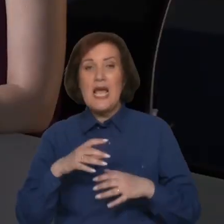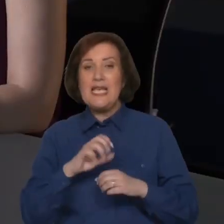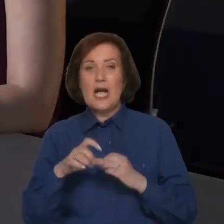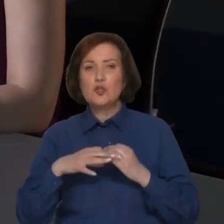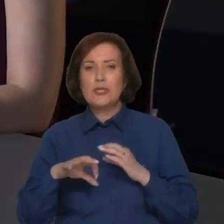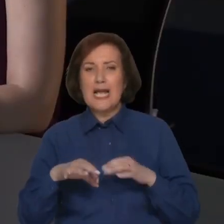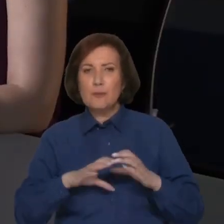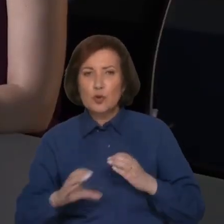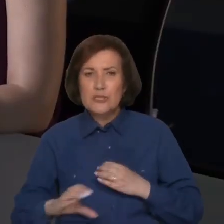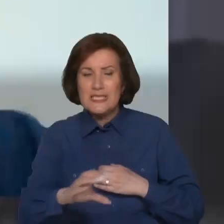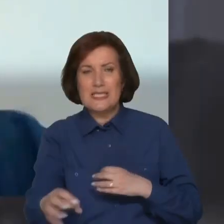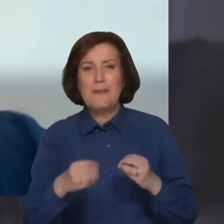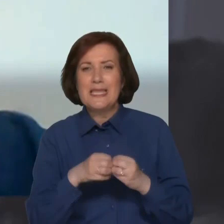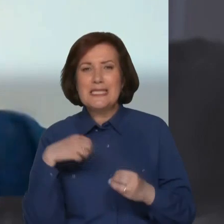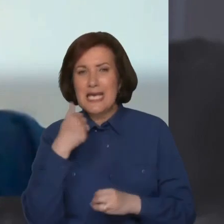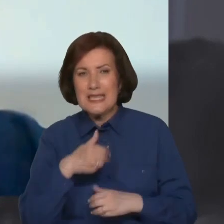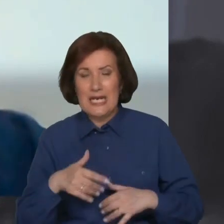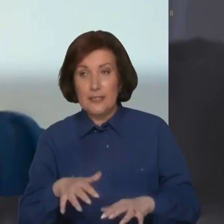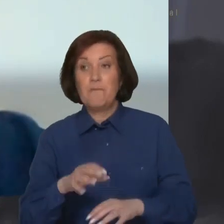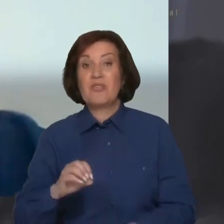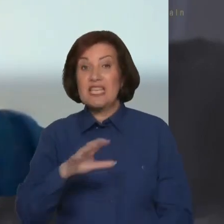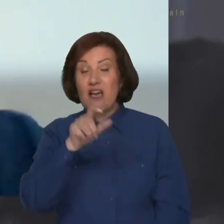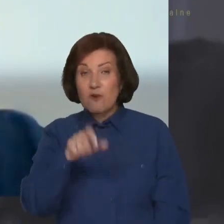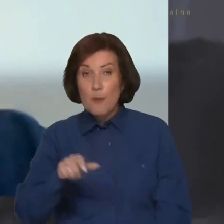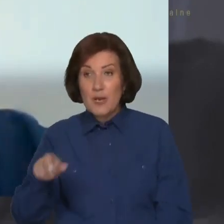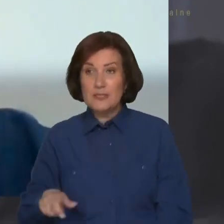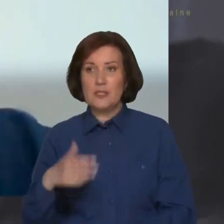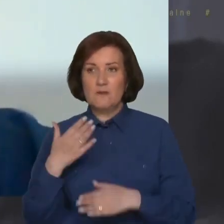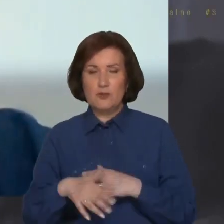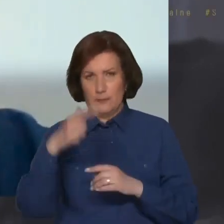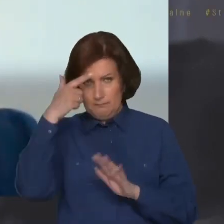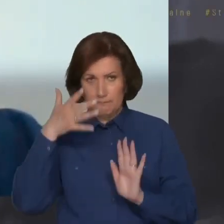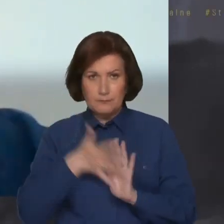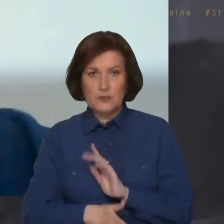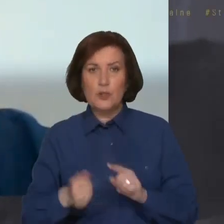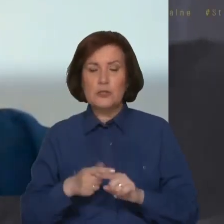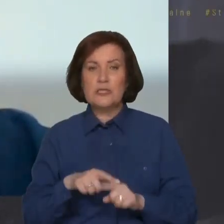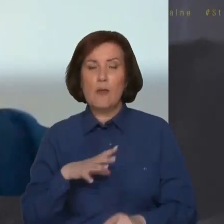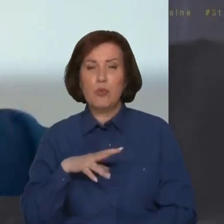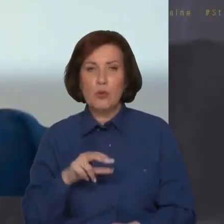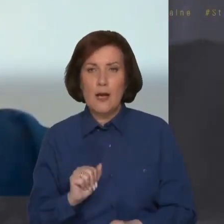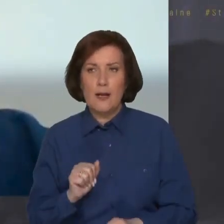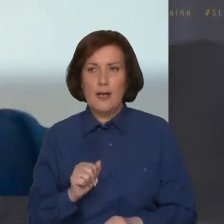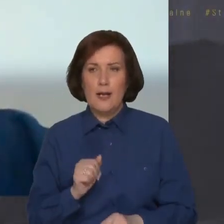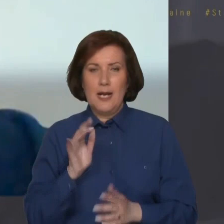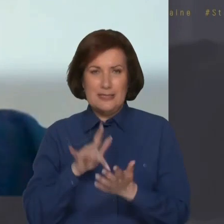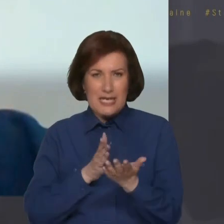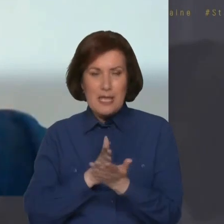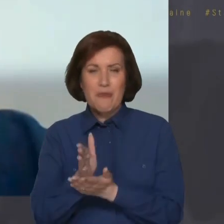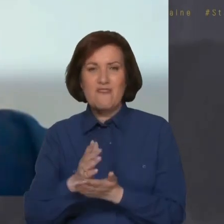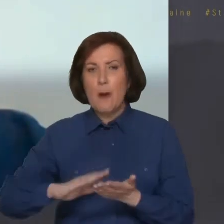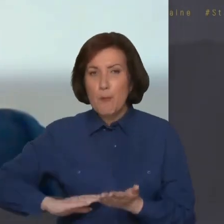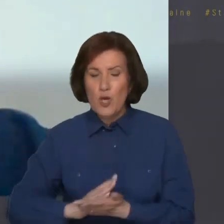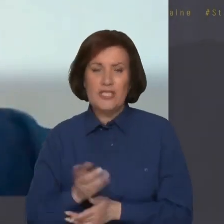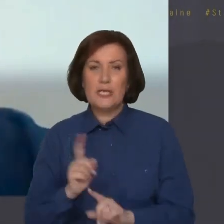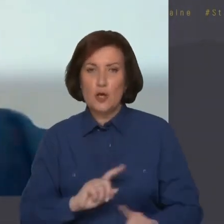газотранспортну систему понад десятиліття. Сьогодні європейці вони вже усвідомили, що це була ціленаправлена політика